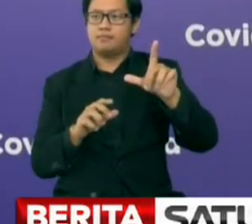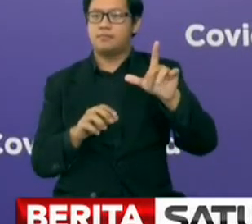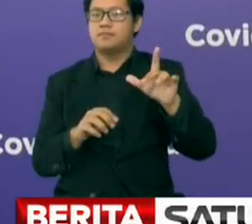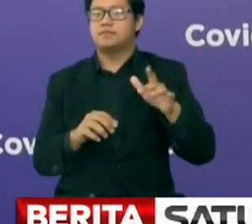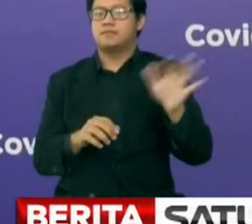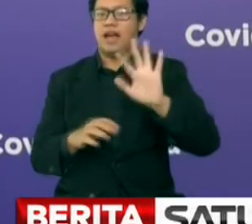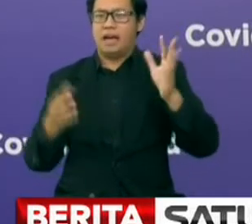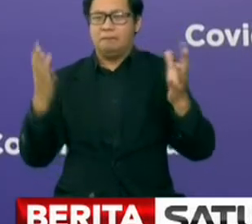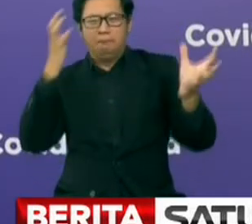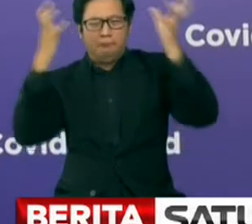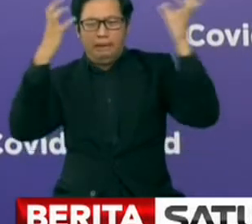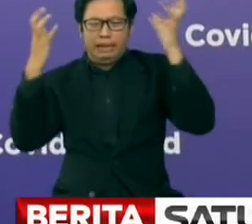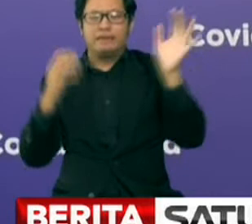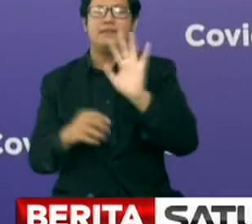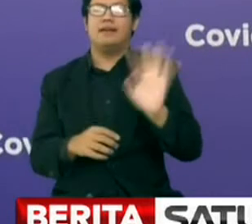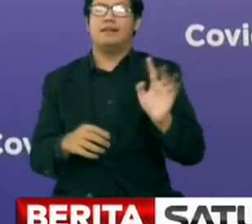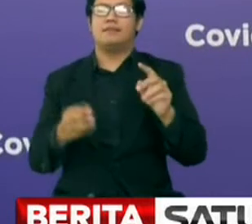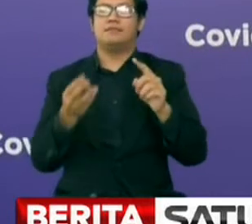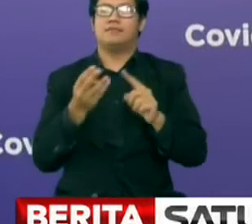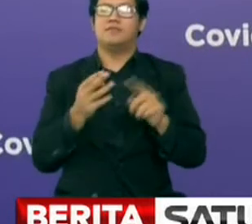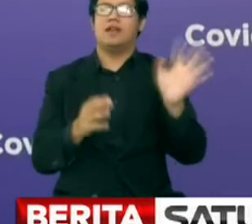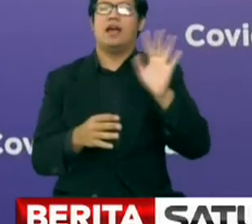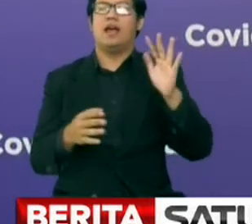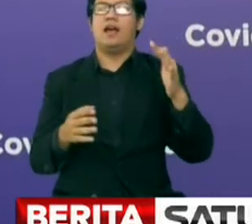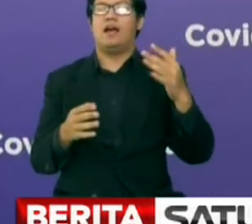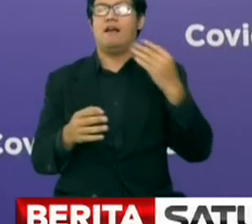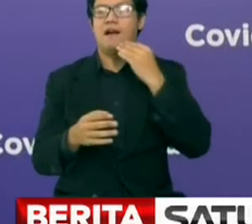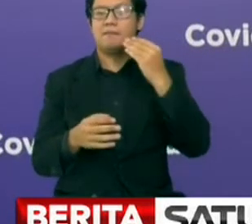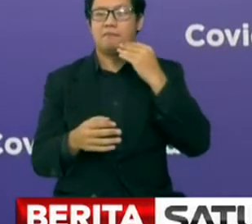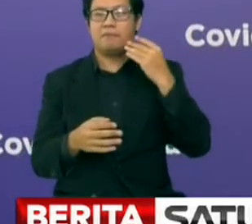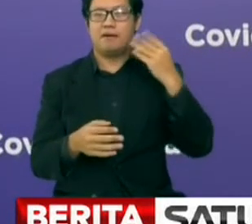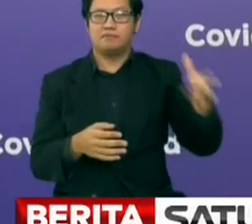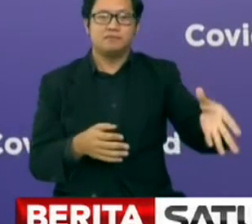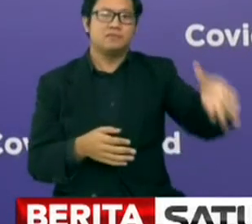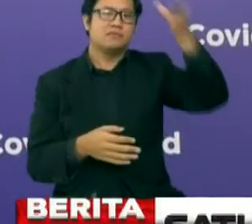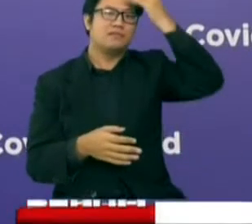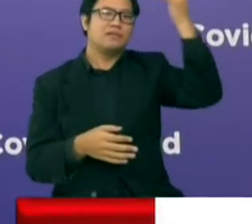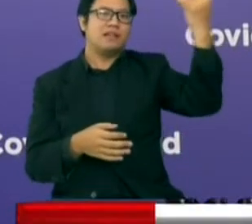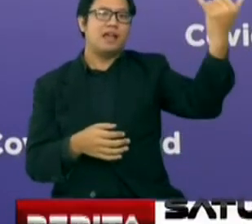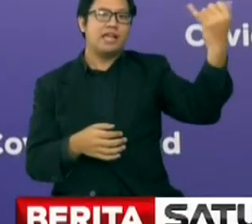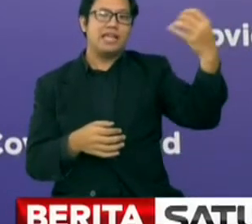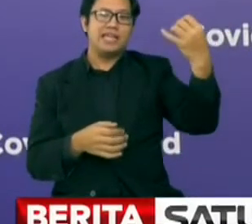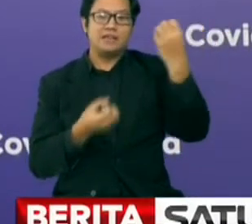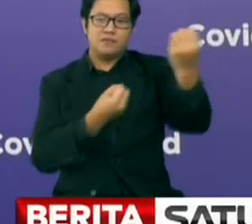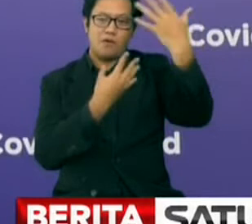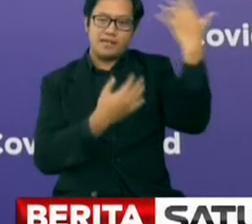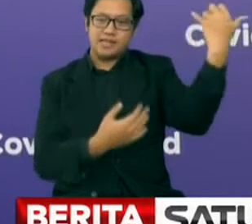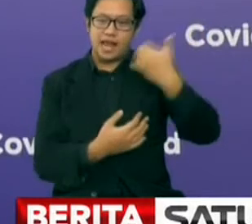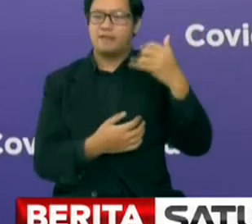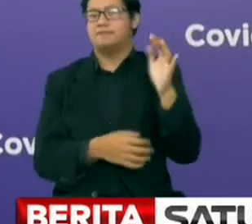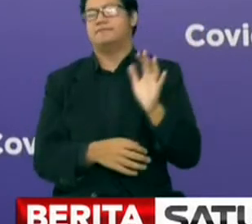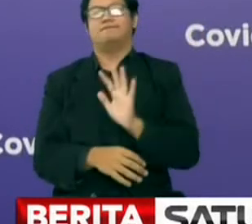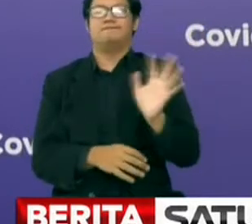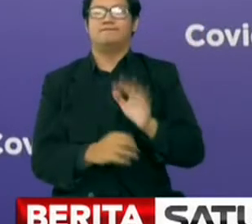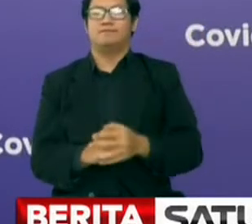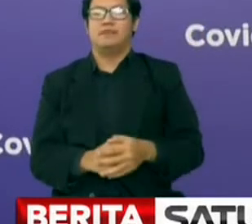menjadi panik dan tidak mudah kemudian menerima informasi yang tidak benar tersebut Hai Mari ikuti dengan